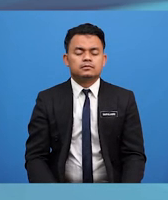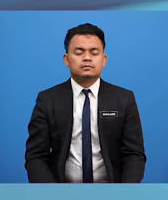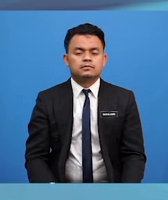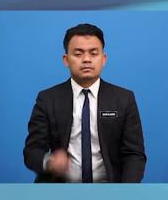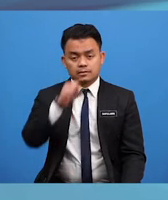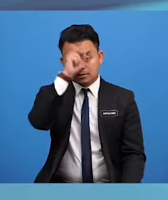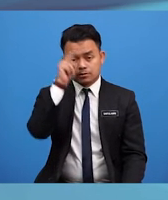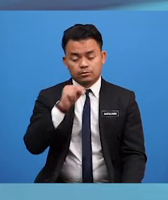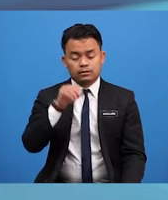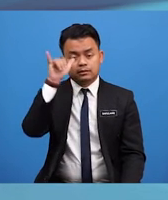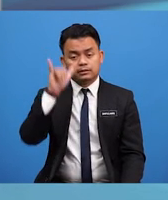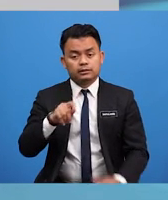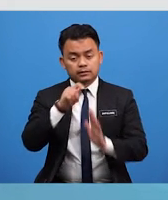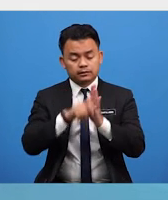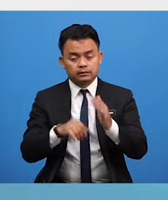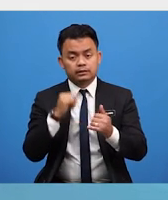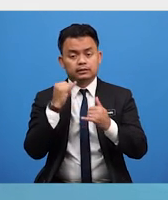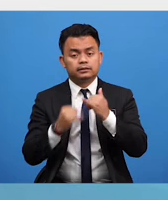Soalan yang terakhir ialah,